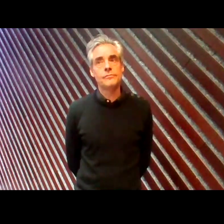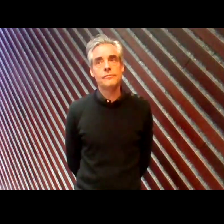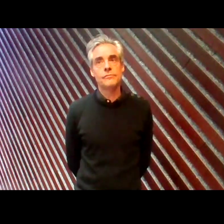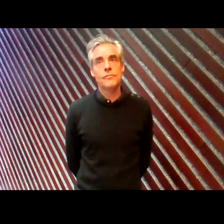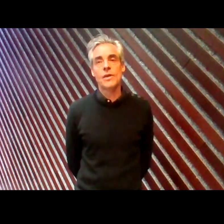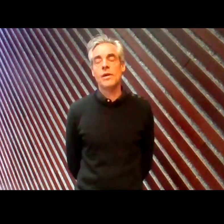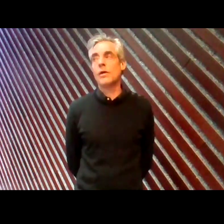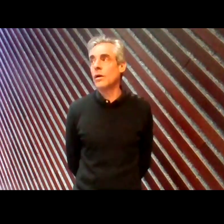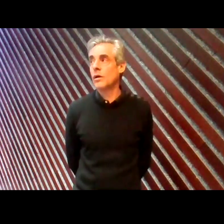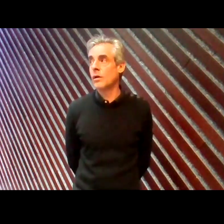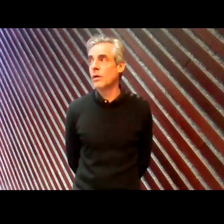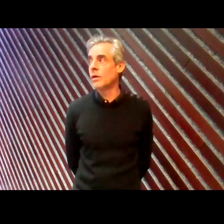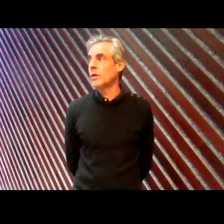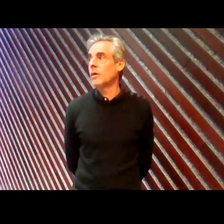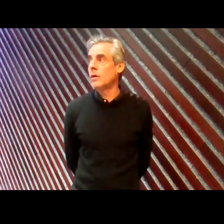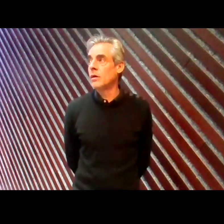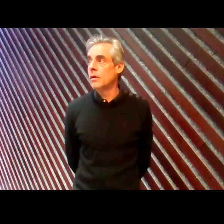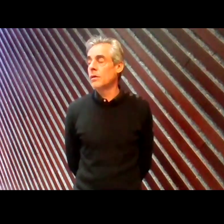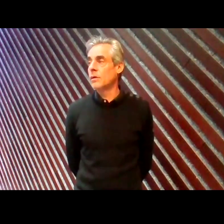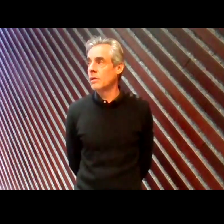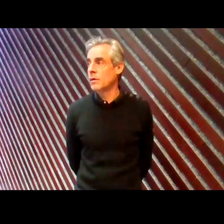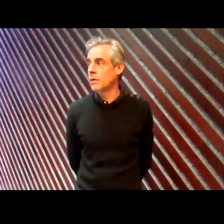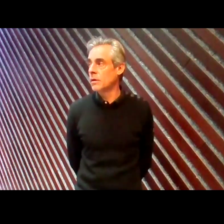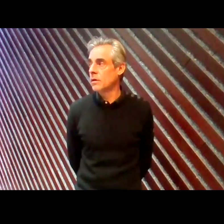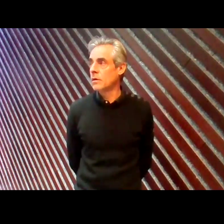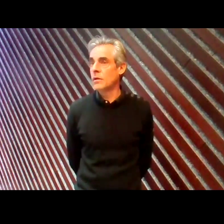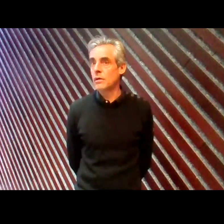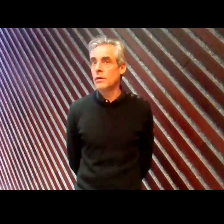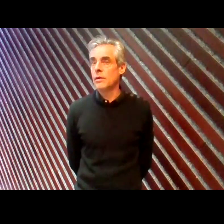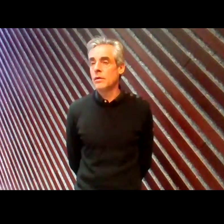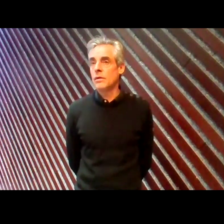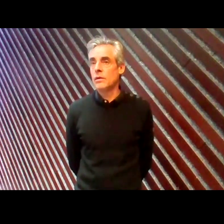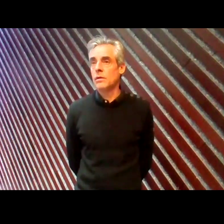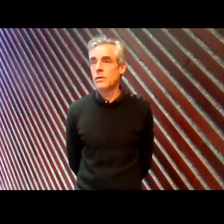une réaction peut-être de l'écran ou pas sinon je rends la parole à tout ça